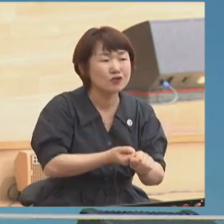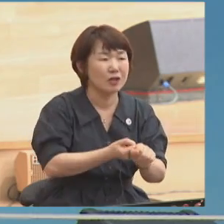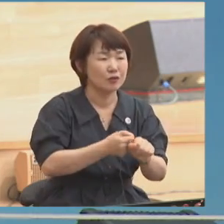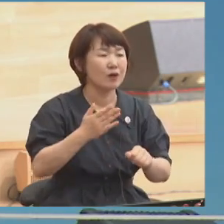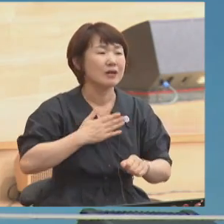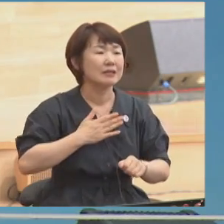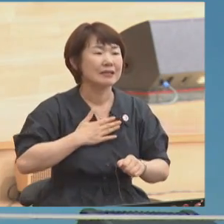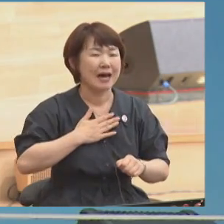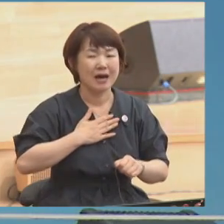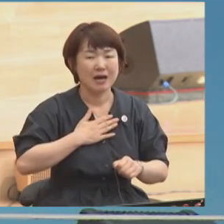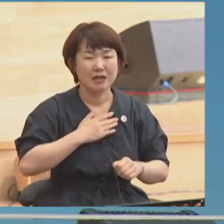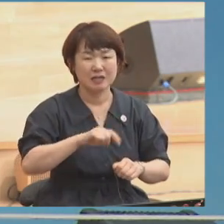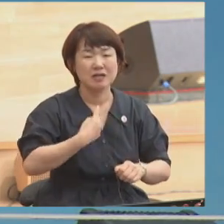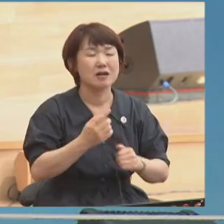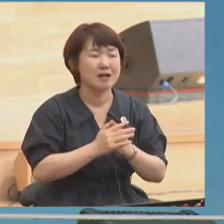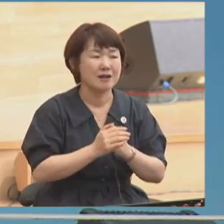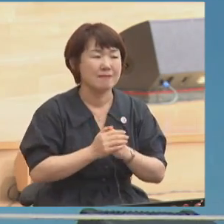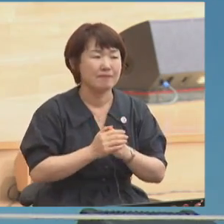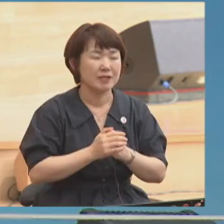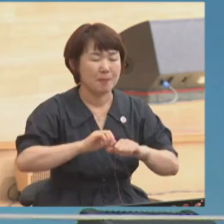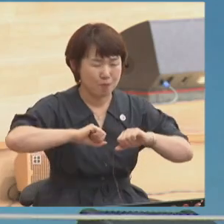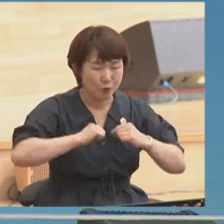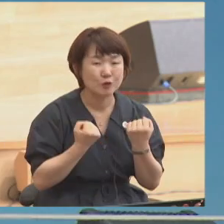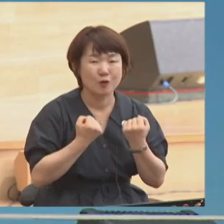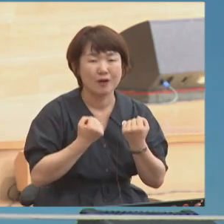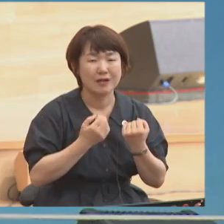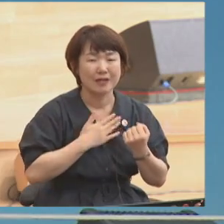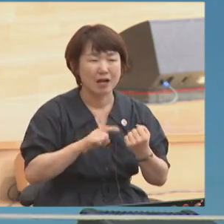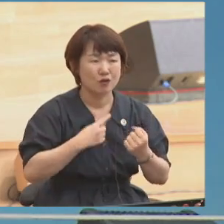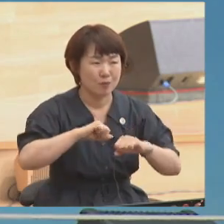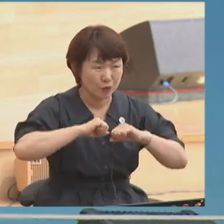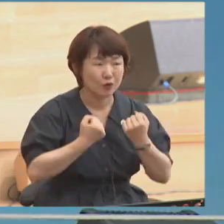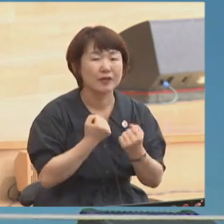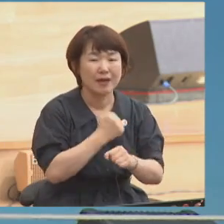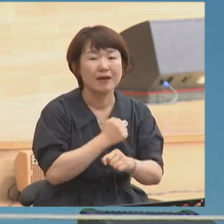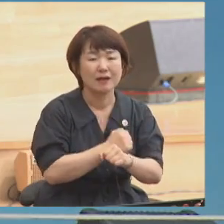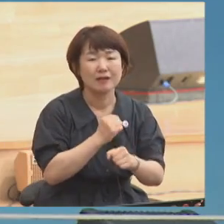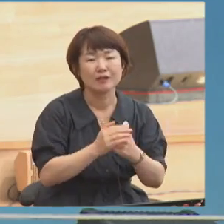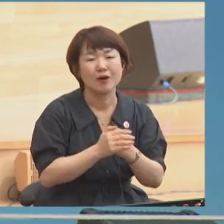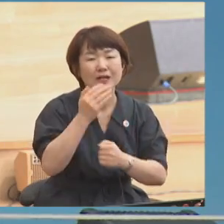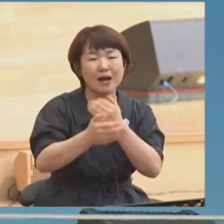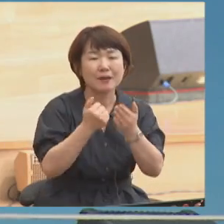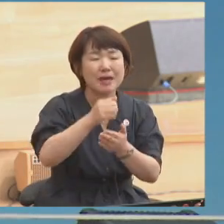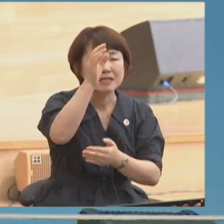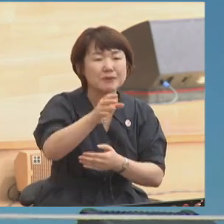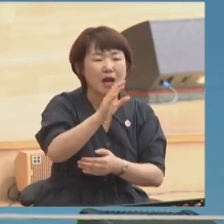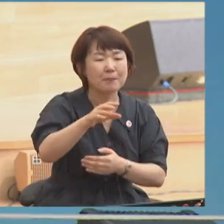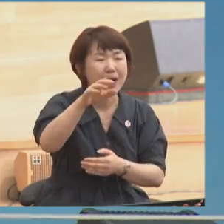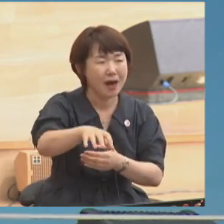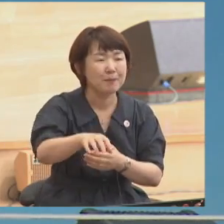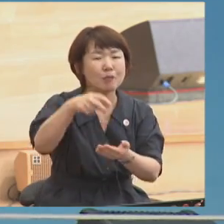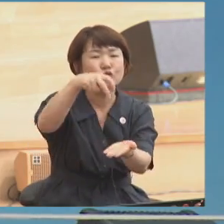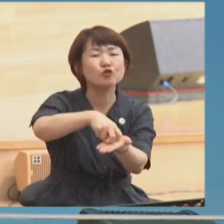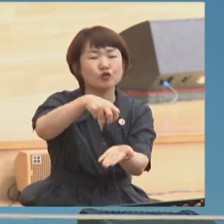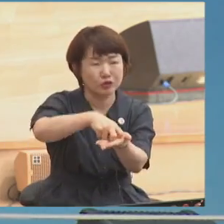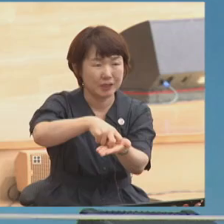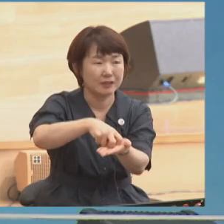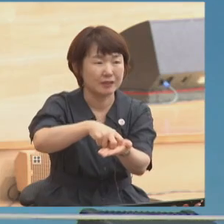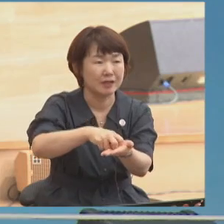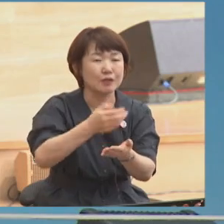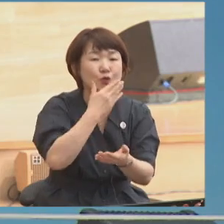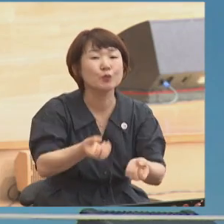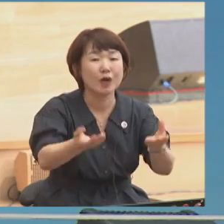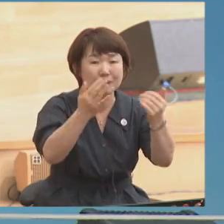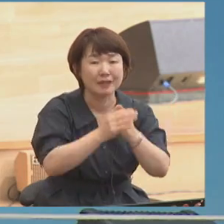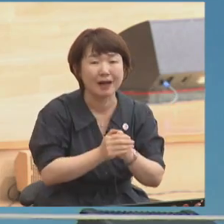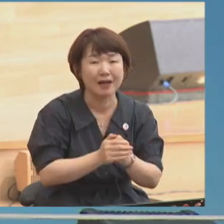자신을 처복종시켜서 십자가 앞에 무릎 꿇릴 수 있기를 주 예수의 이름으로 축원합니다. 아멘. 그럴 수 있는 자리,